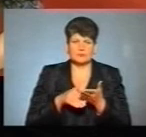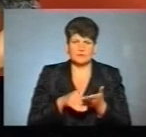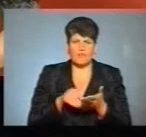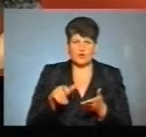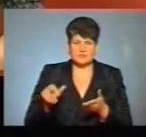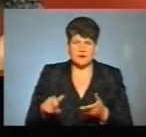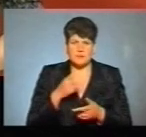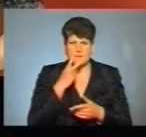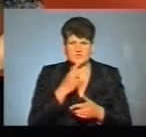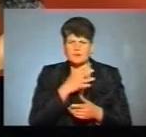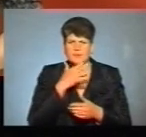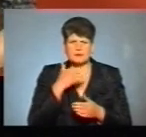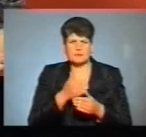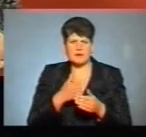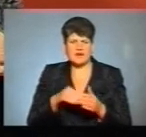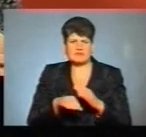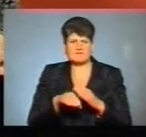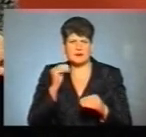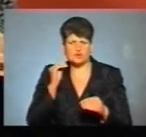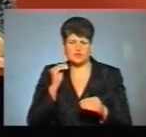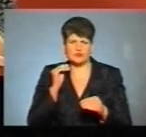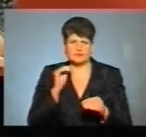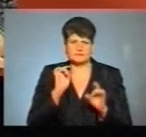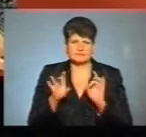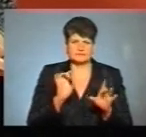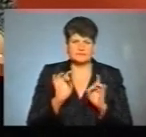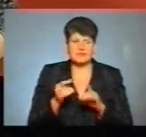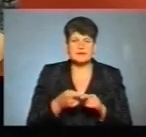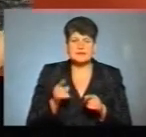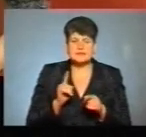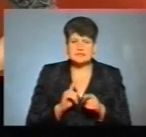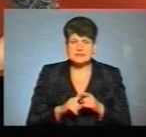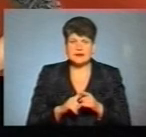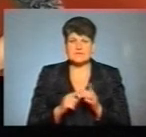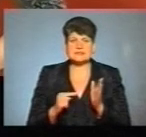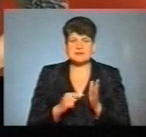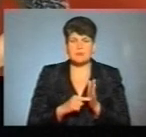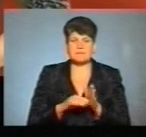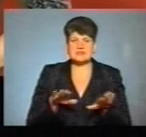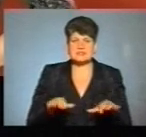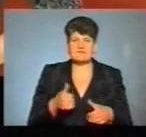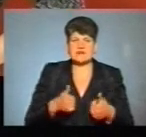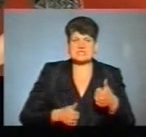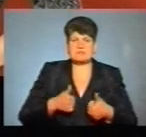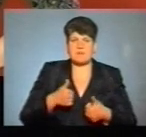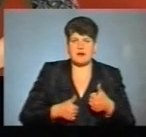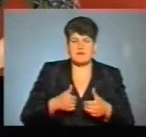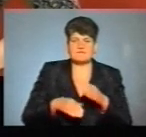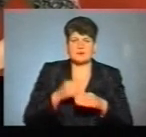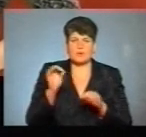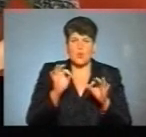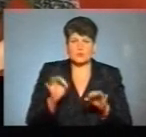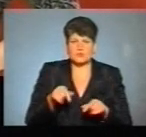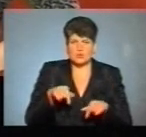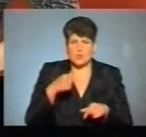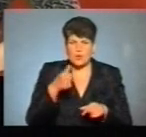благодійниками бачать багато передвиборчого піару. Цитата: «Викликаний цей піар цілями місцевих змагань, виборів осені цього